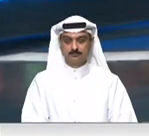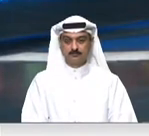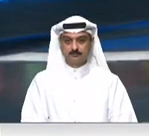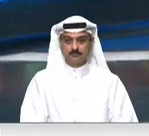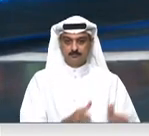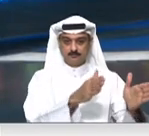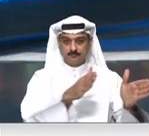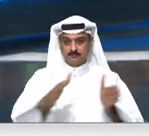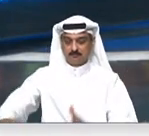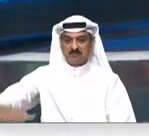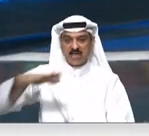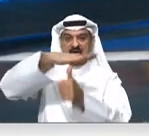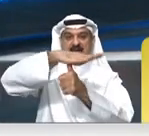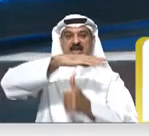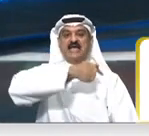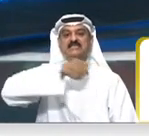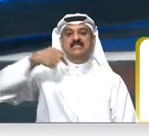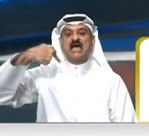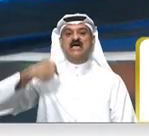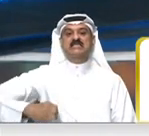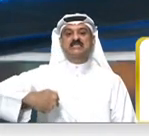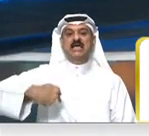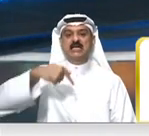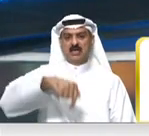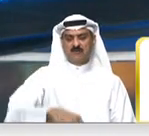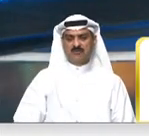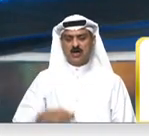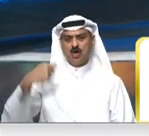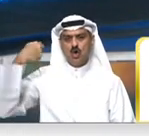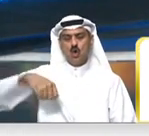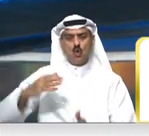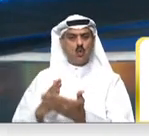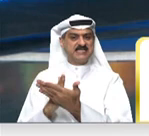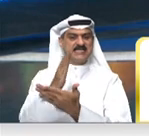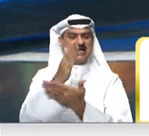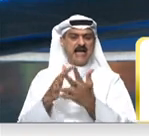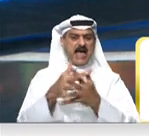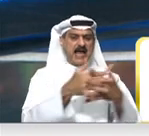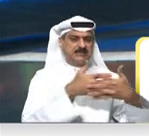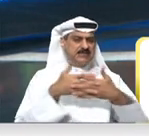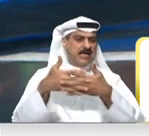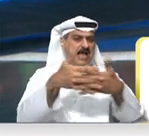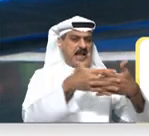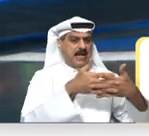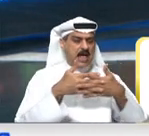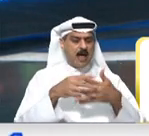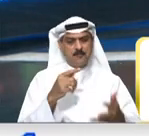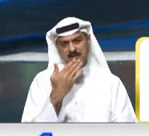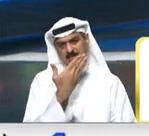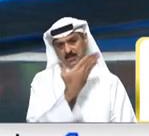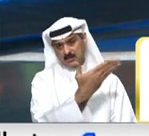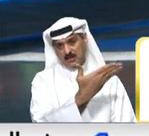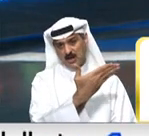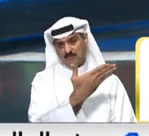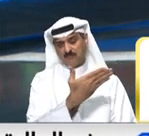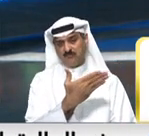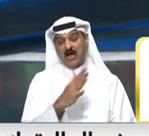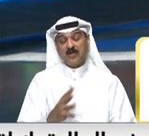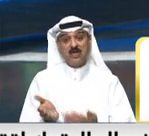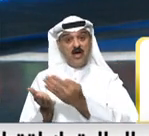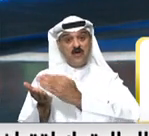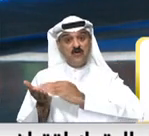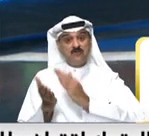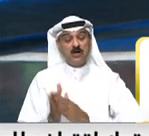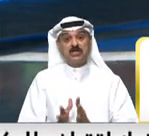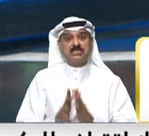قال الرئيس الصيني شي جين بينغ لوزير الخارجية الأمريكي أنتوني بلينكن إن أكبر اقتصادين في العالم يجب